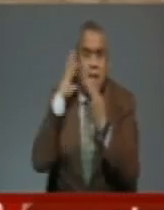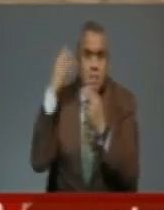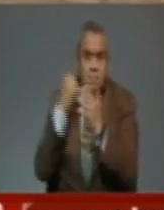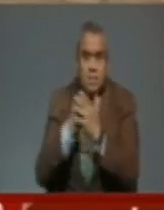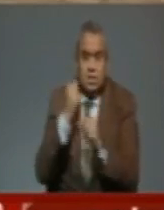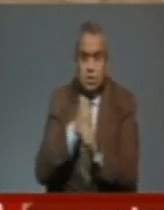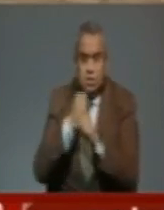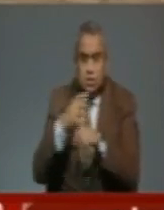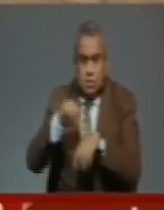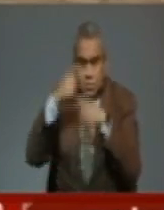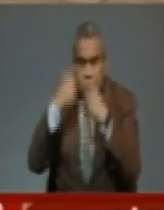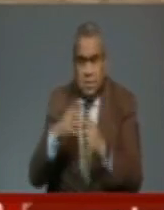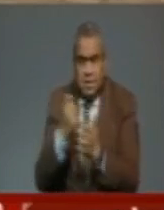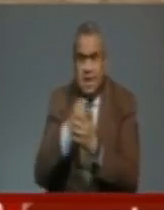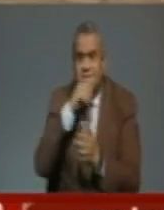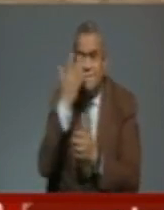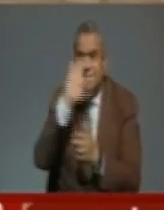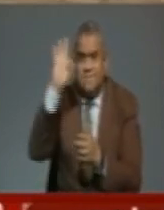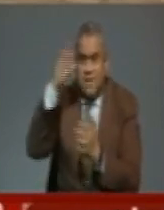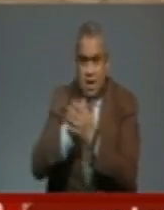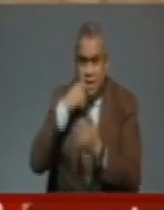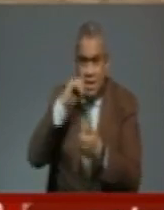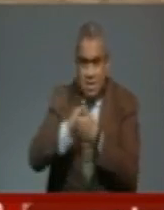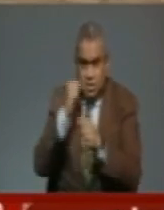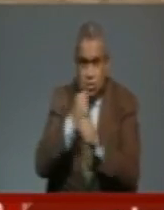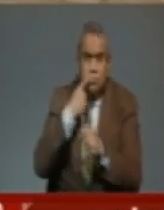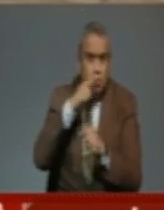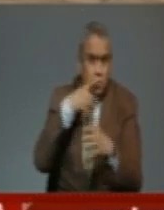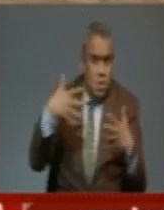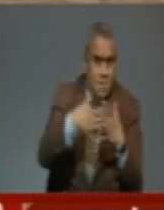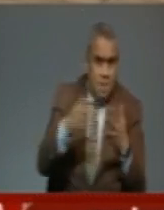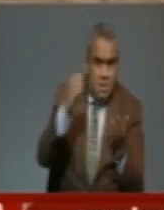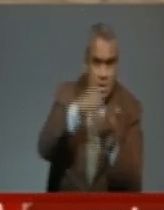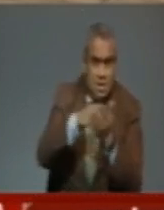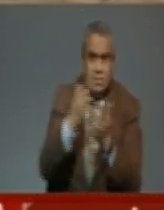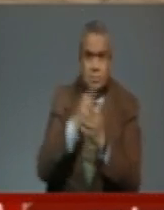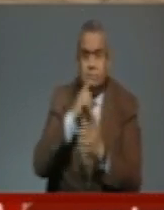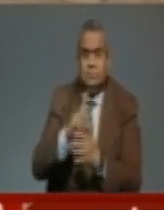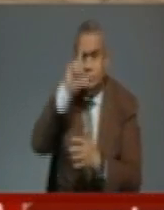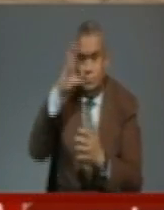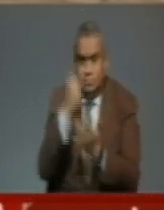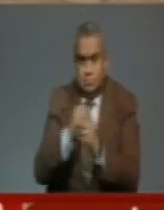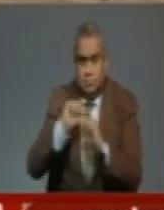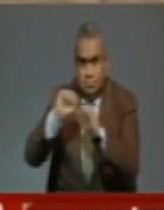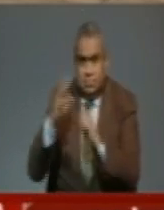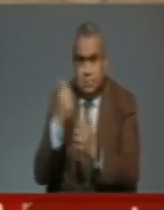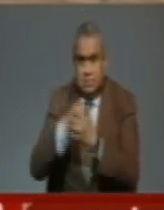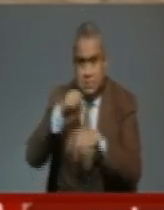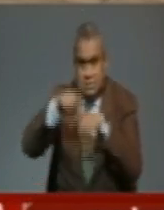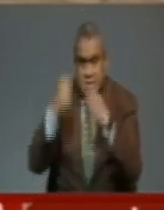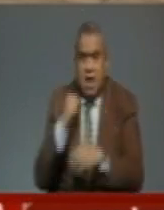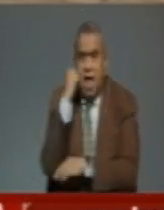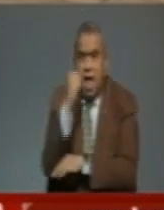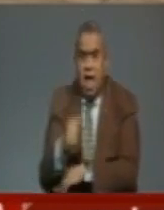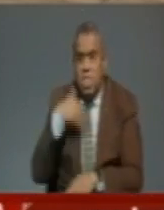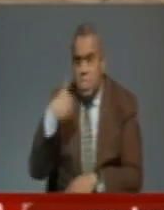اس سي مع سي ام اللي موجود عندنا النهارده في اسكندريه، واللي ان شاء الله باذن الله هنسلمهم الـ الارض هنا فنم جاهزه في شهر